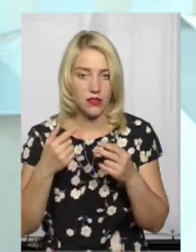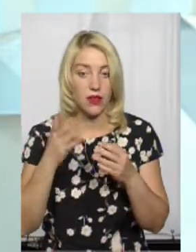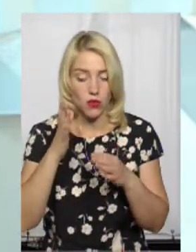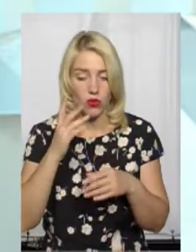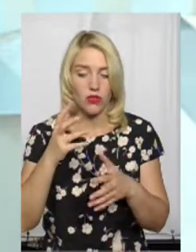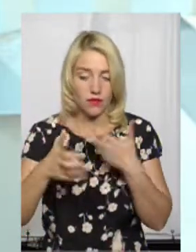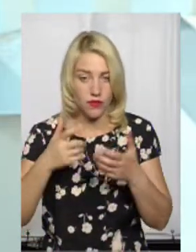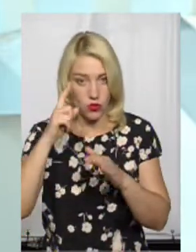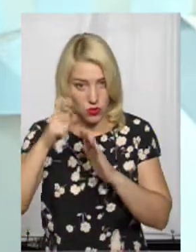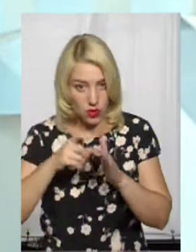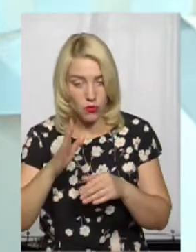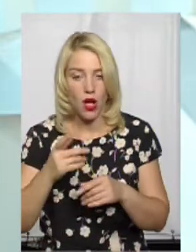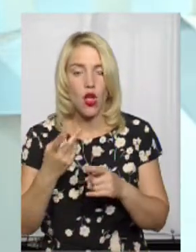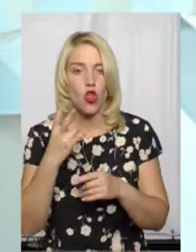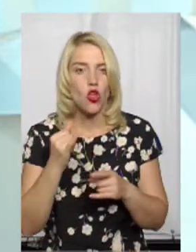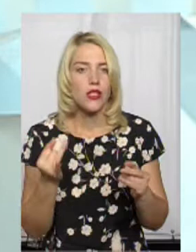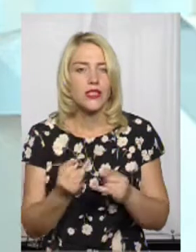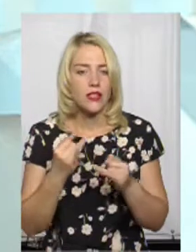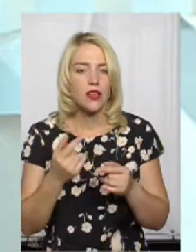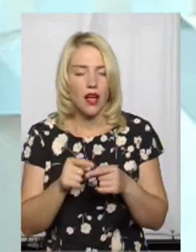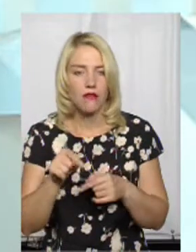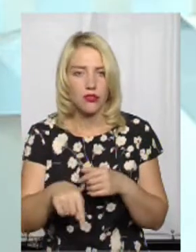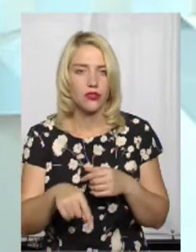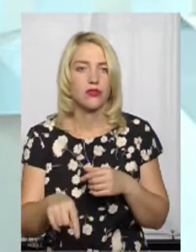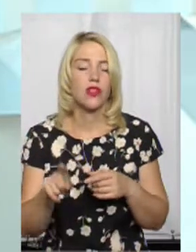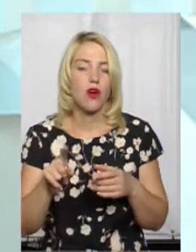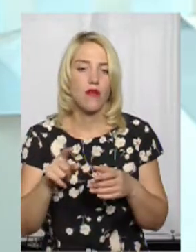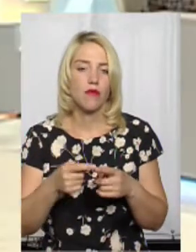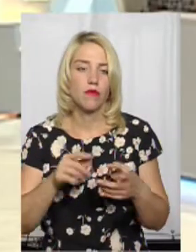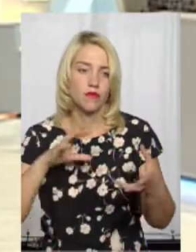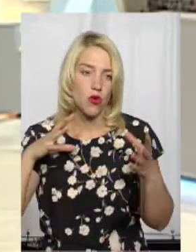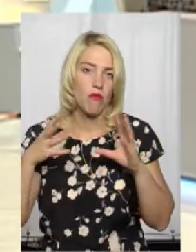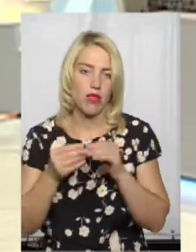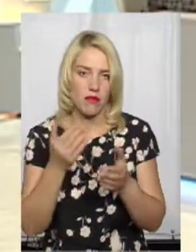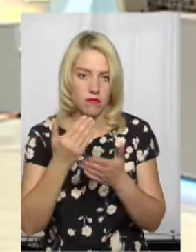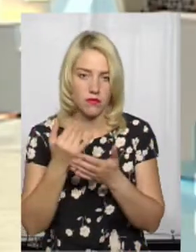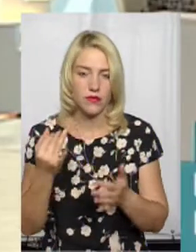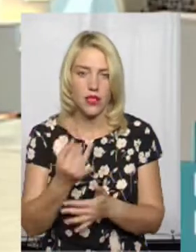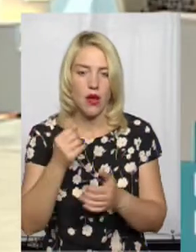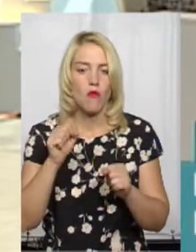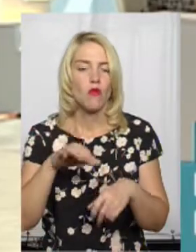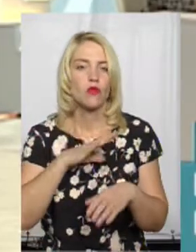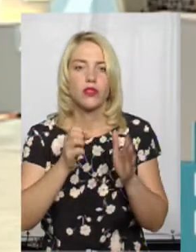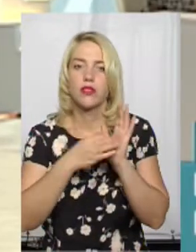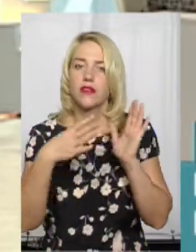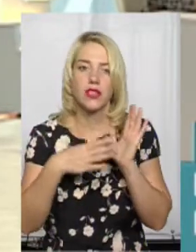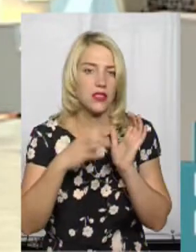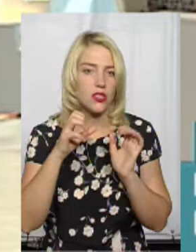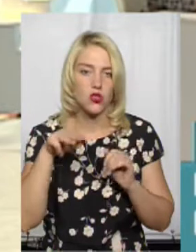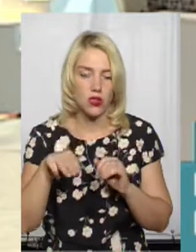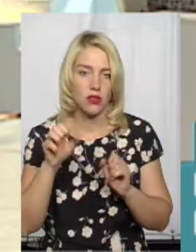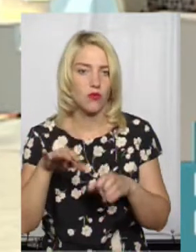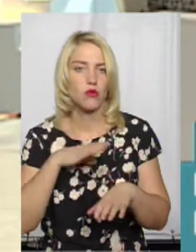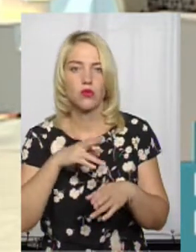що вони досить цікаві, об'ємні, і теж це може бути 19, можливо,